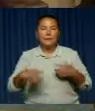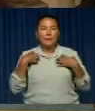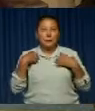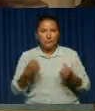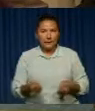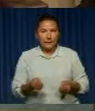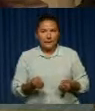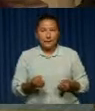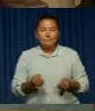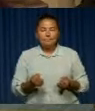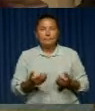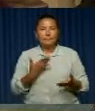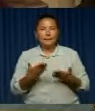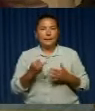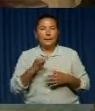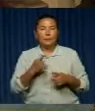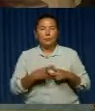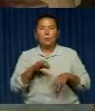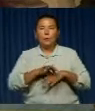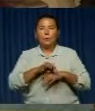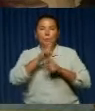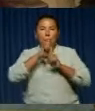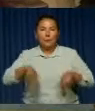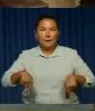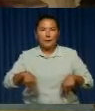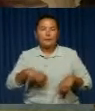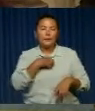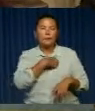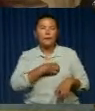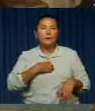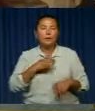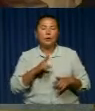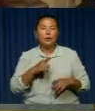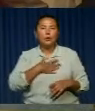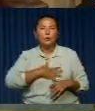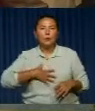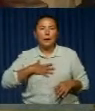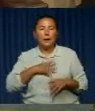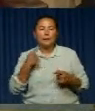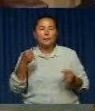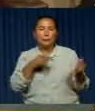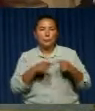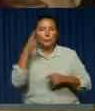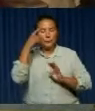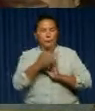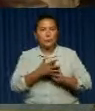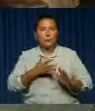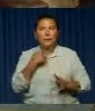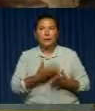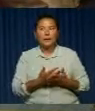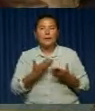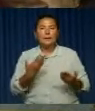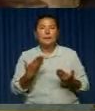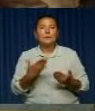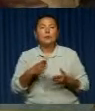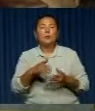олар. Сосын или жаңағындай ауру болмайды. Ең маңыздысы уайымға түспей, дүрбелеңге түсірмеу болды. Енді осы